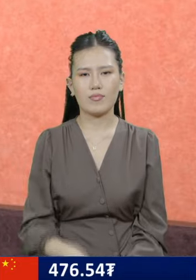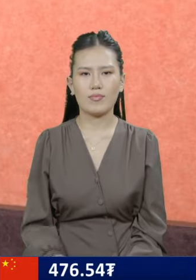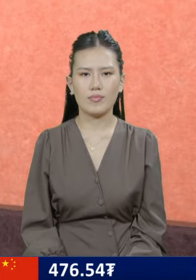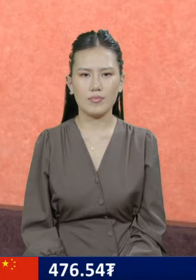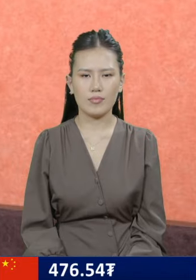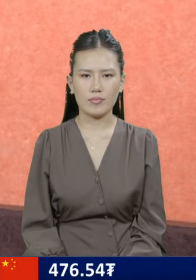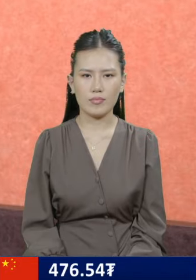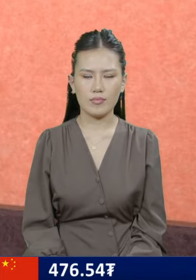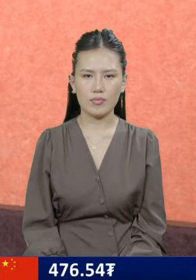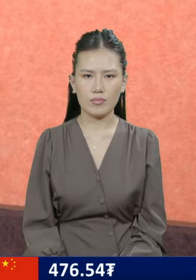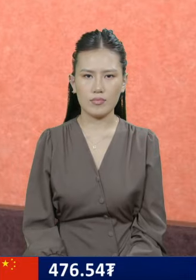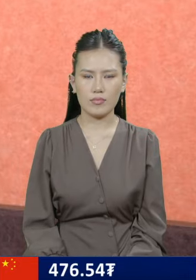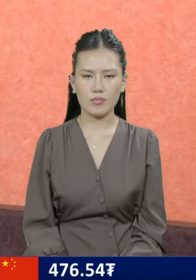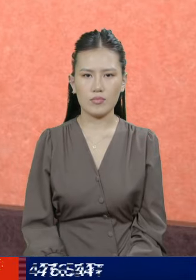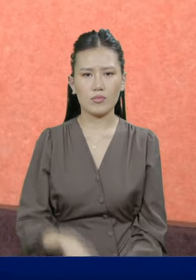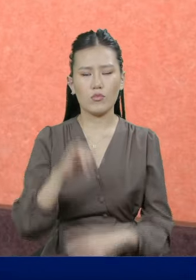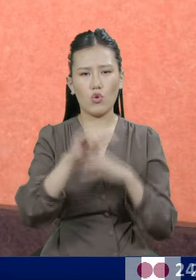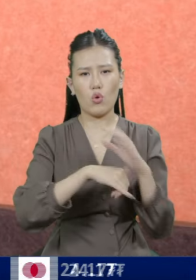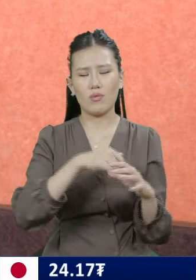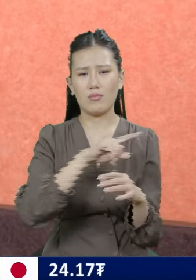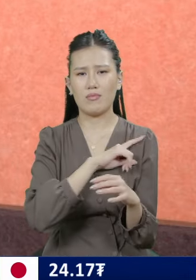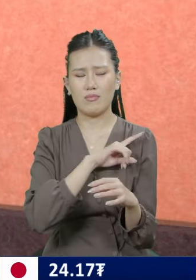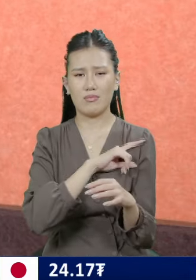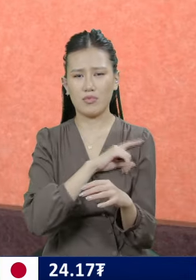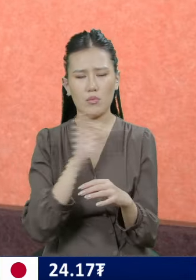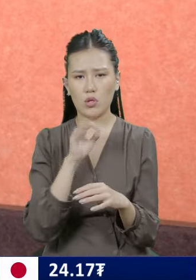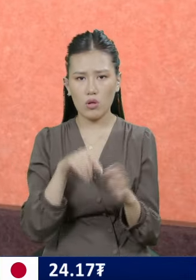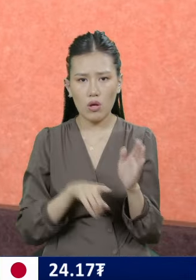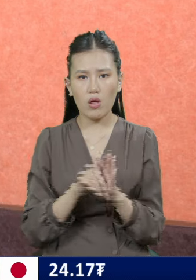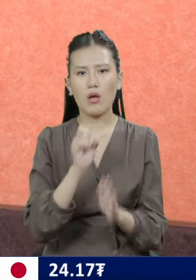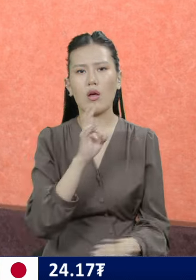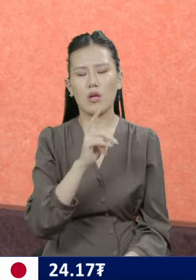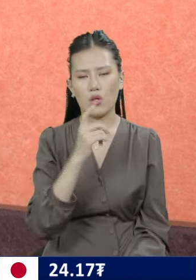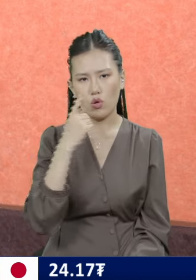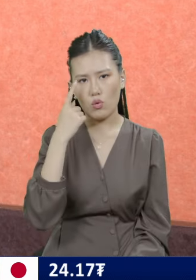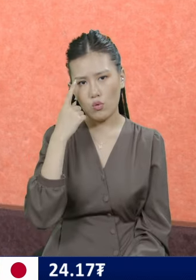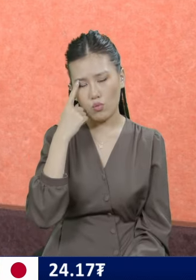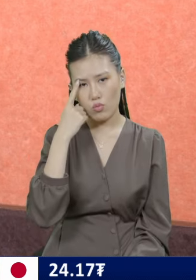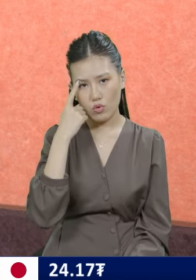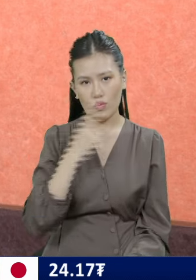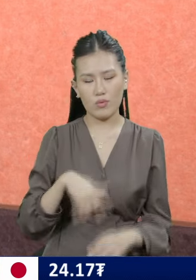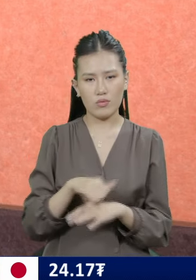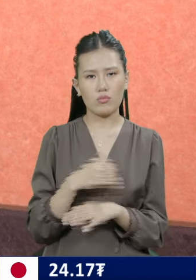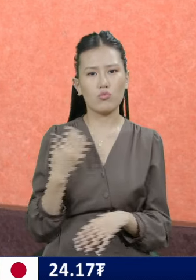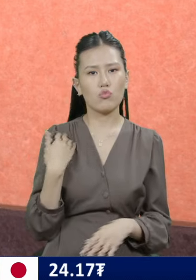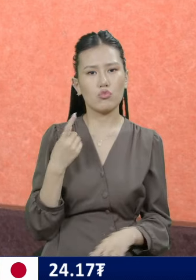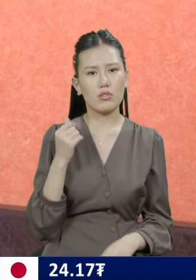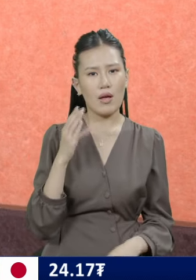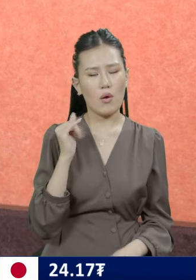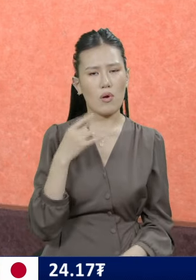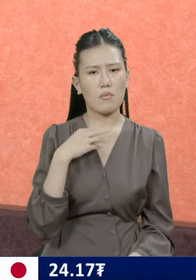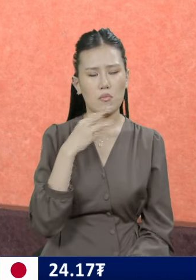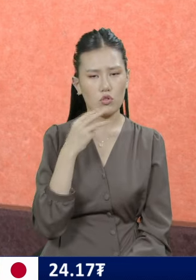Ер нь бол энэ жил анх удаа олон улсын олимпиад болж эхэлж байгаа. Тэгээд Монгол бидний хувьд болох нь хавар анх ер нь гэдэг бол мэдсэн юм олимпиад болоо.